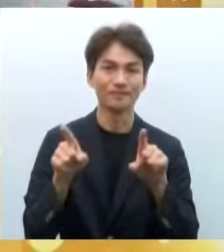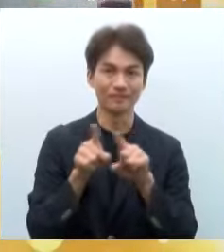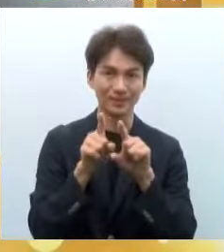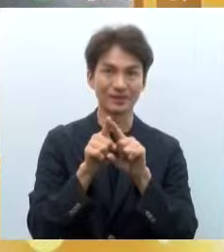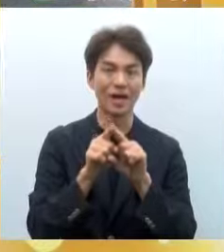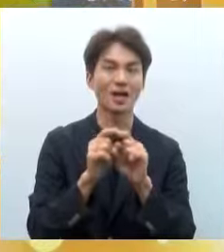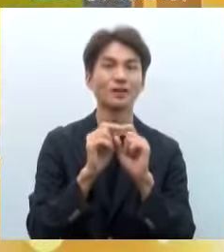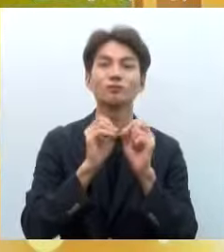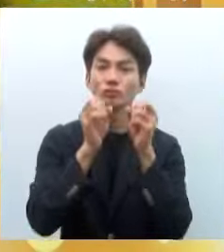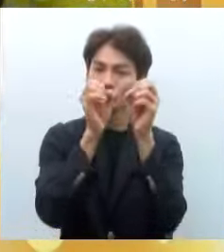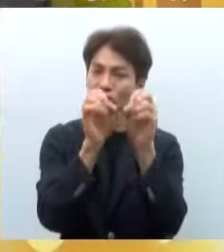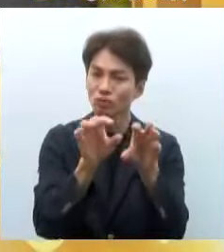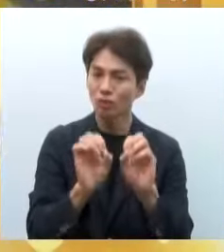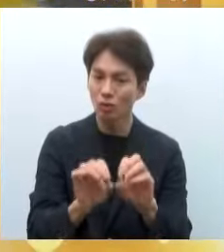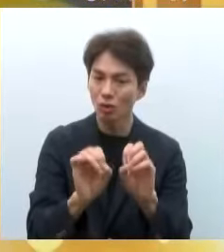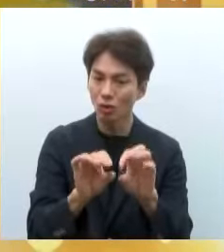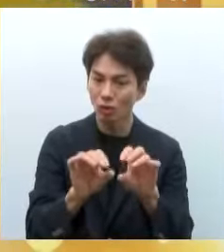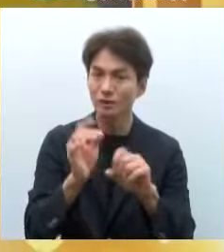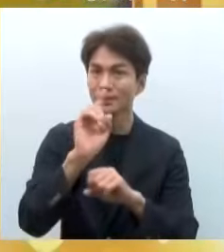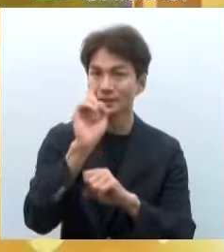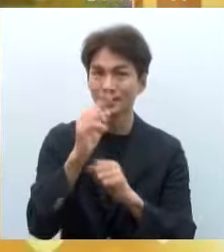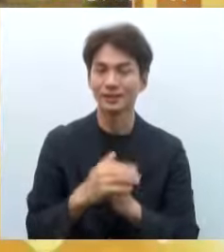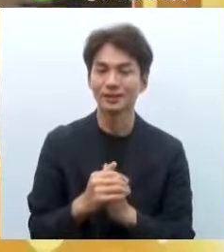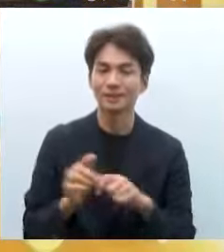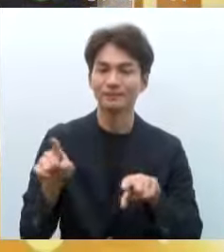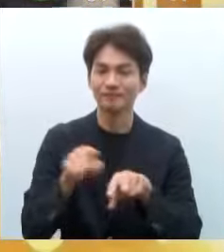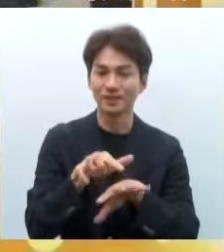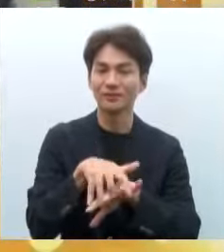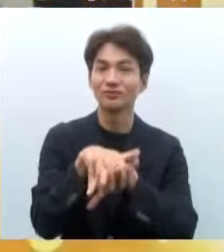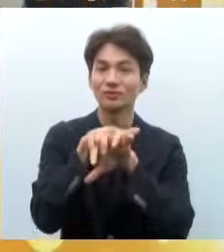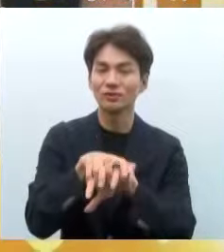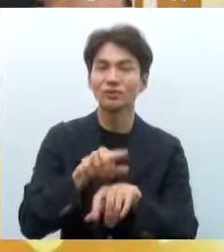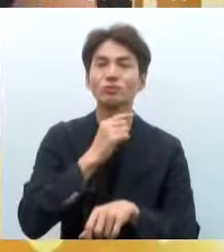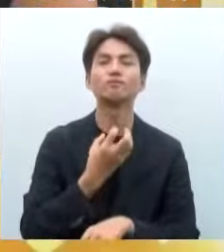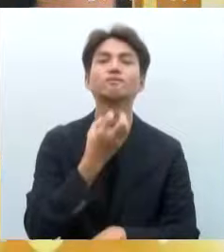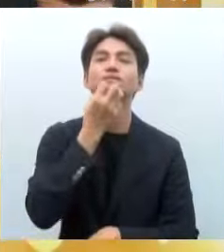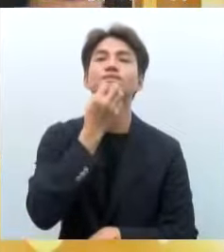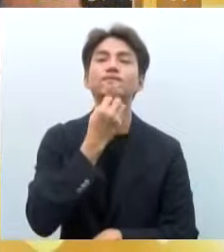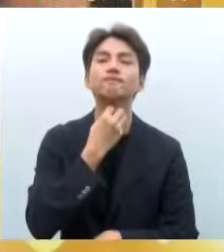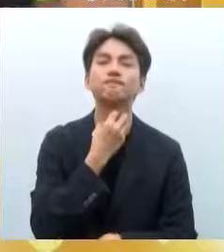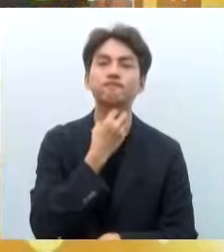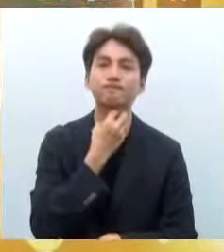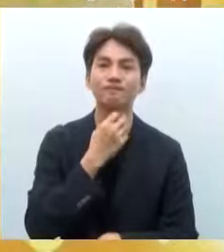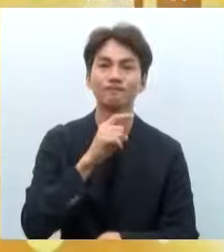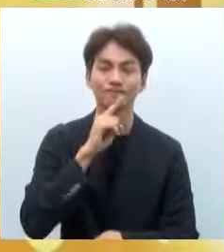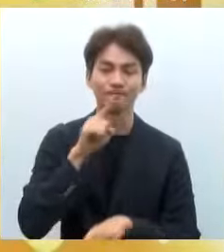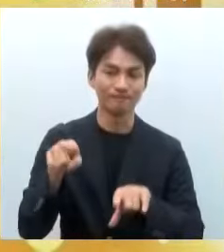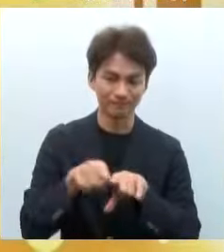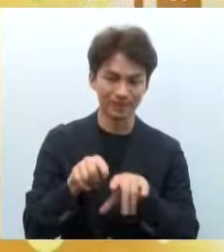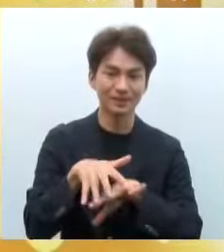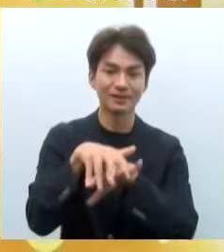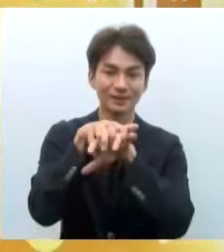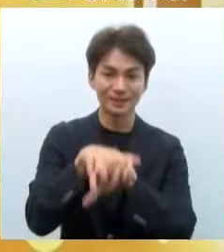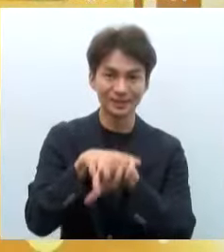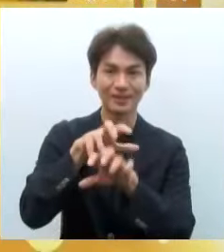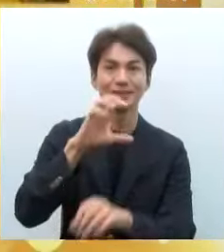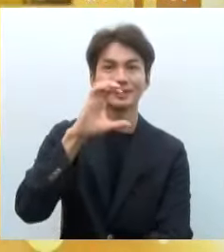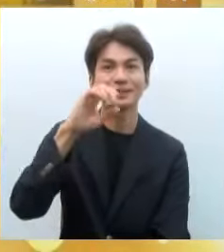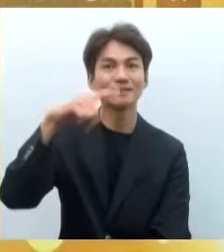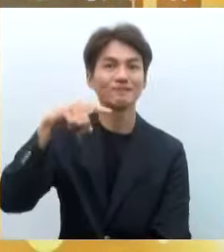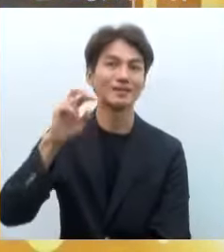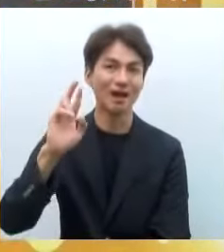า904ได้แก่การปฐมพยาบาลเมื่อมีของติดคอผู้ป่วยการกู้คืนชีพด้วยการทำ